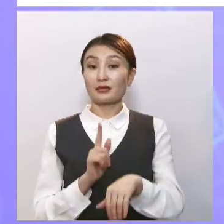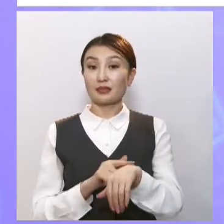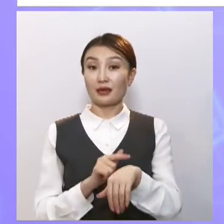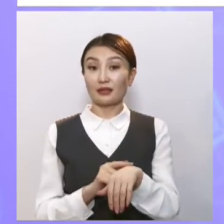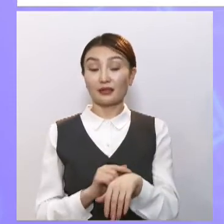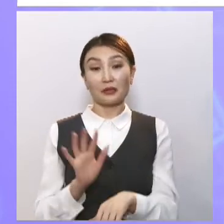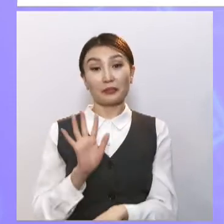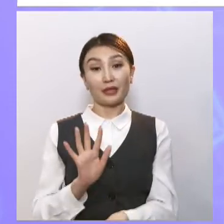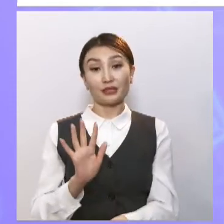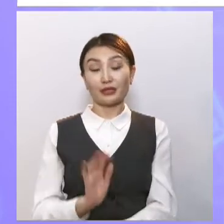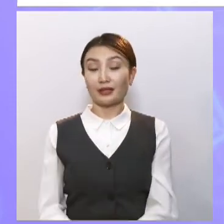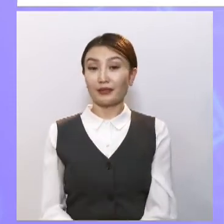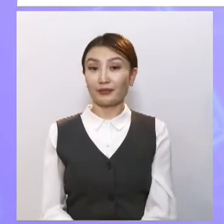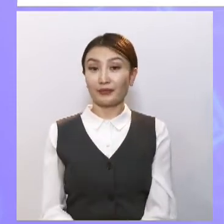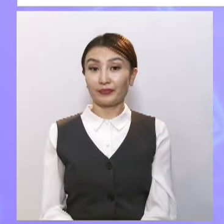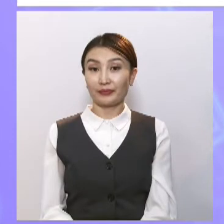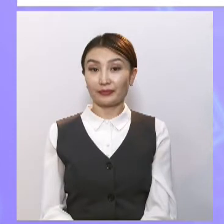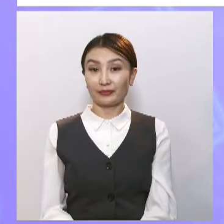Саат 5'de.